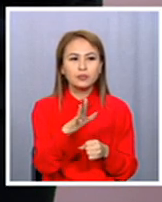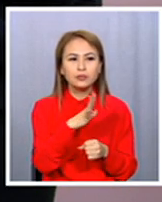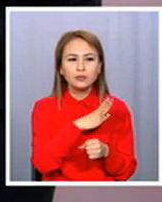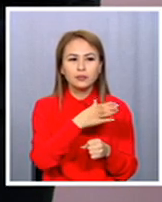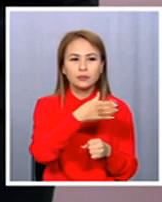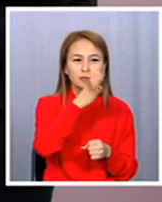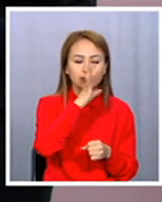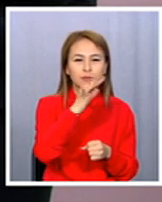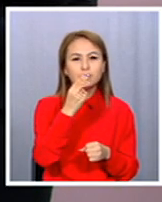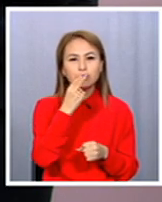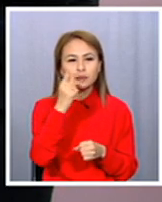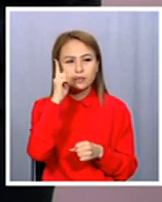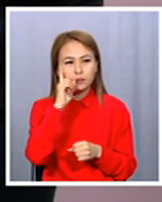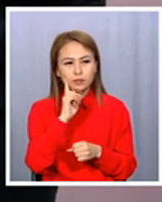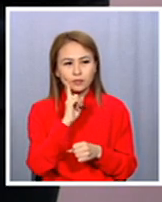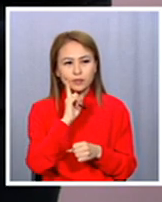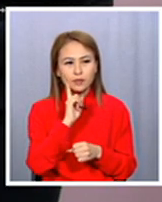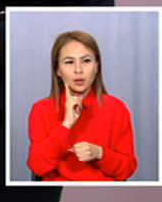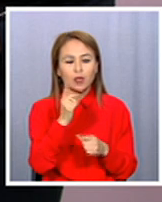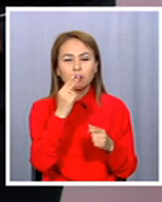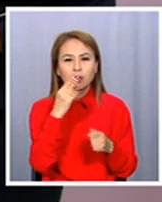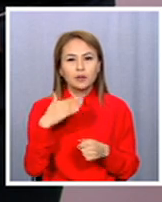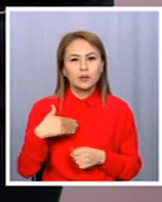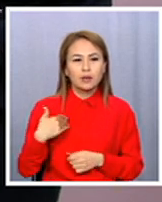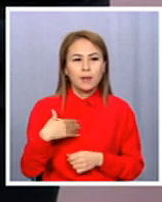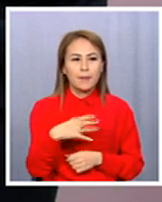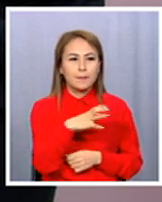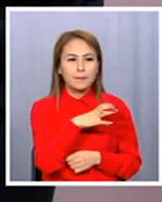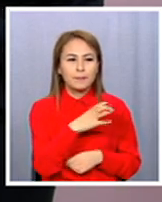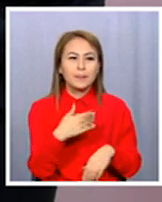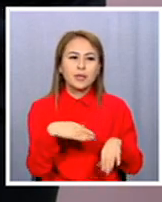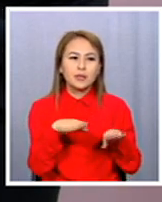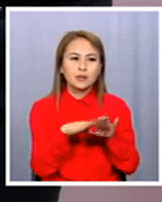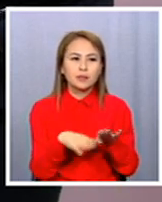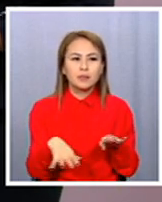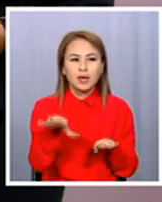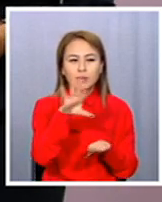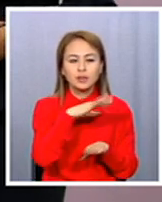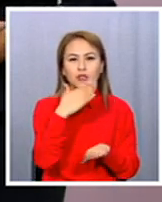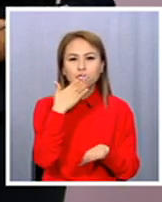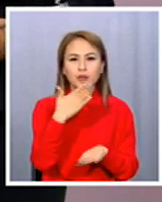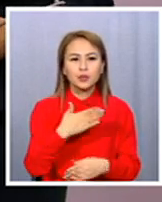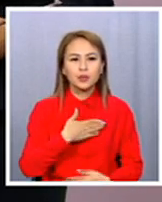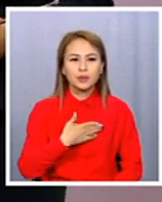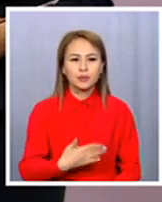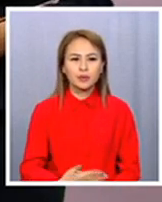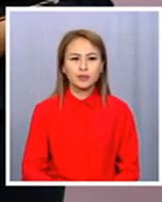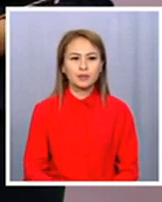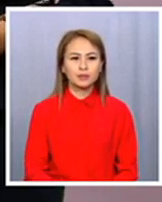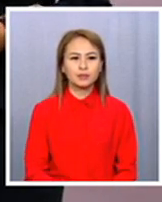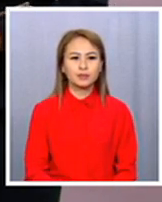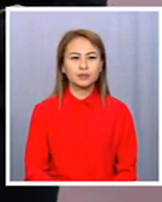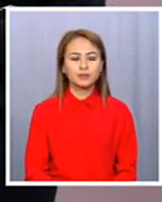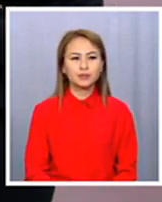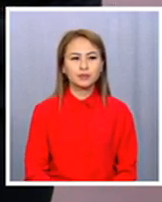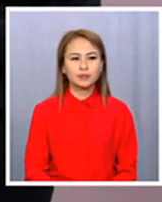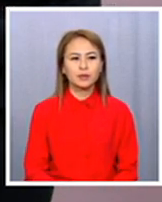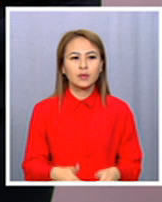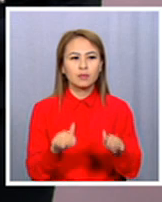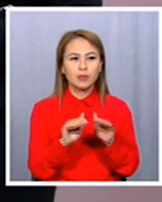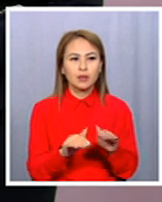сусын, әрі тағам. Дәруменге бай бұл сусынды бәріміз жақсы көреміз.